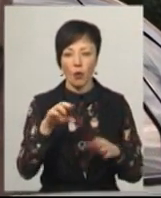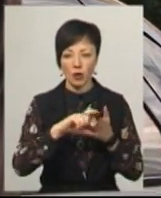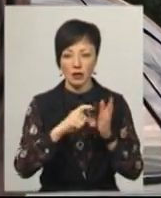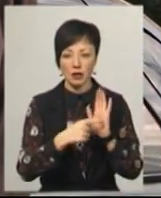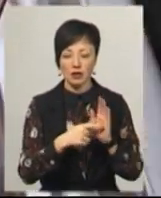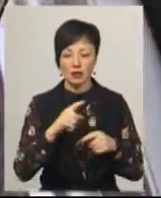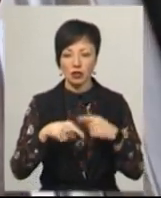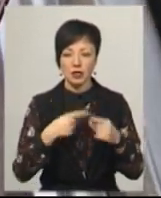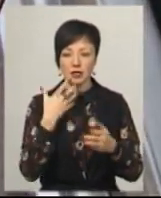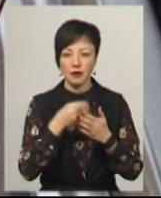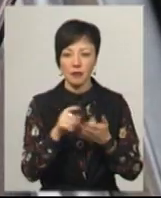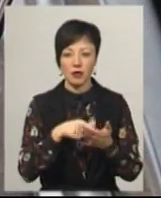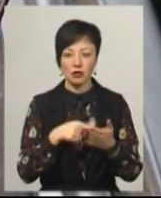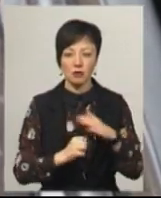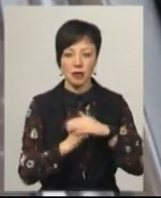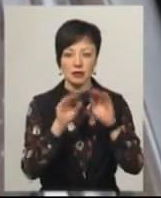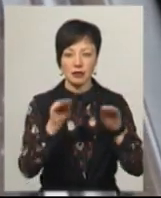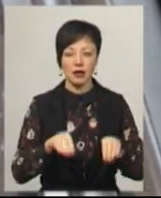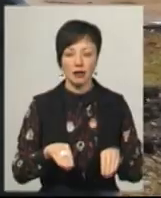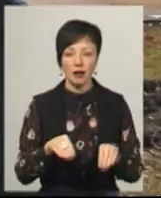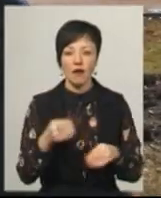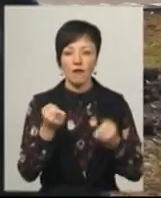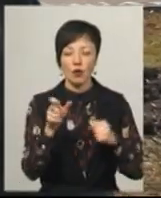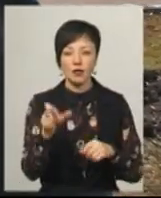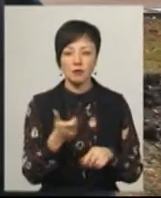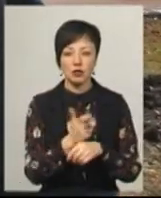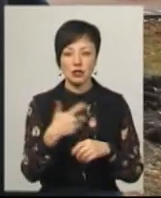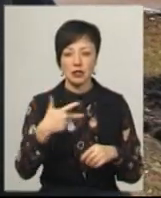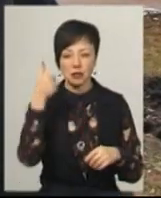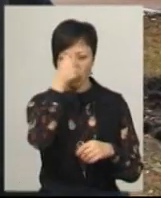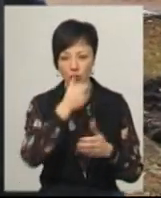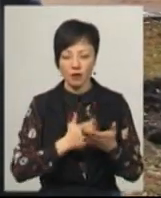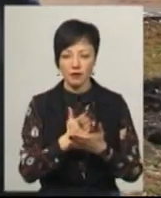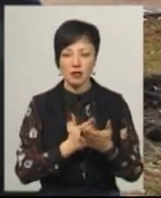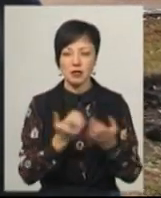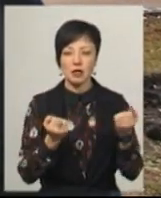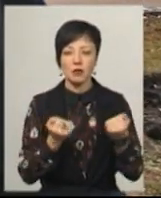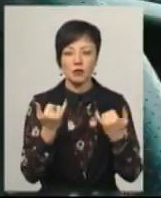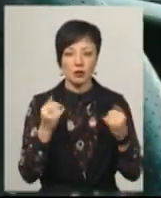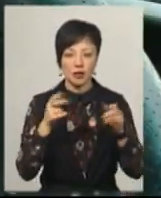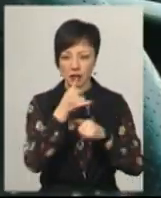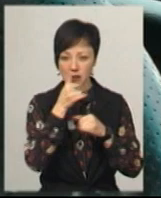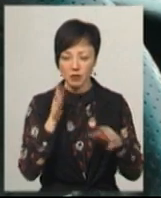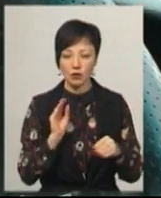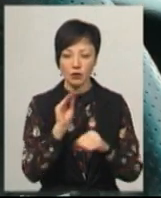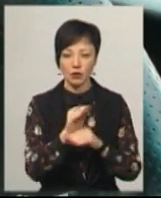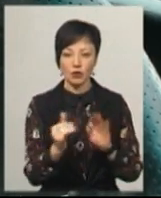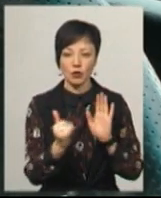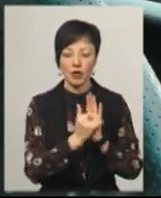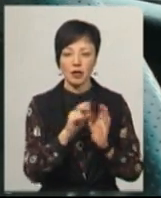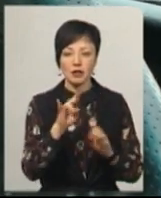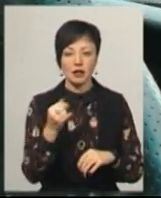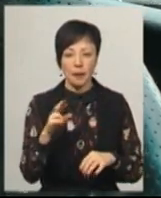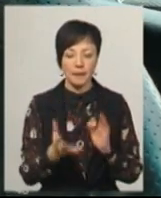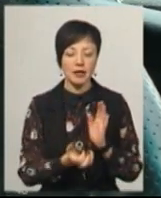свій планшет у базі даних. Водій Ігор Дереш більше 30 років за кермом. Сьогодні не зміг авторизуватись у додатку «Дія». Проте